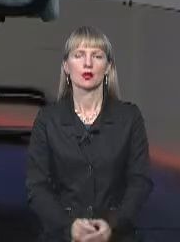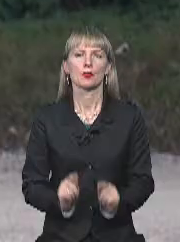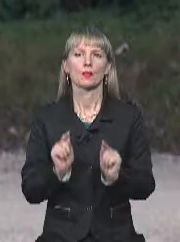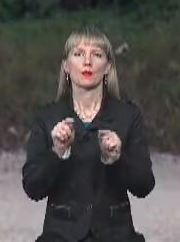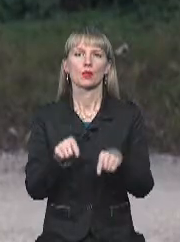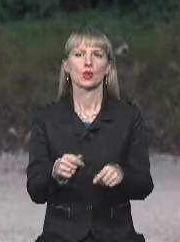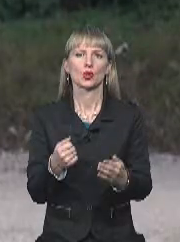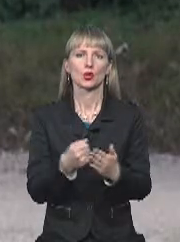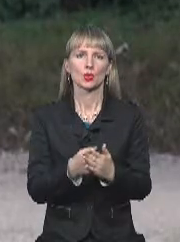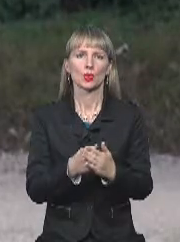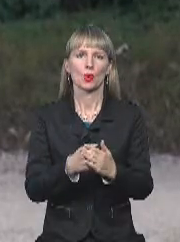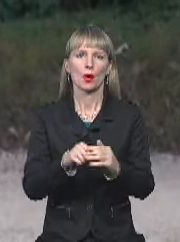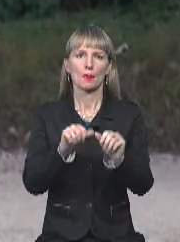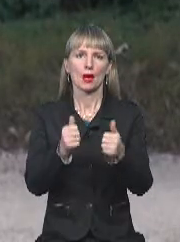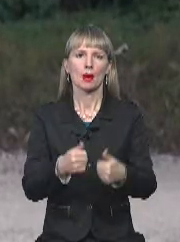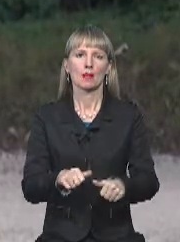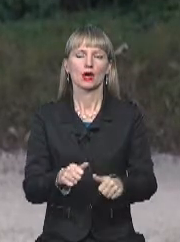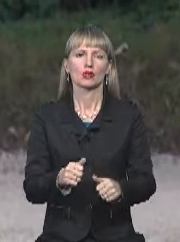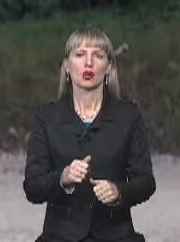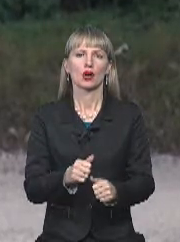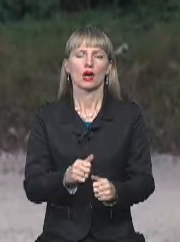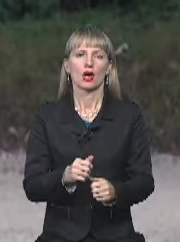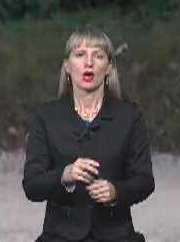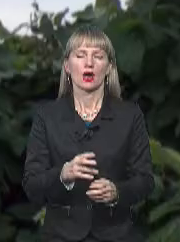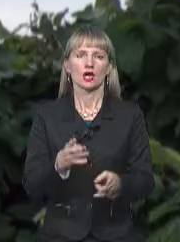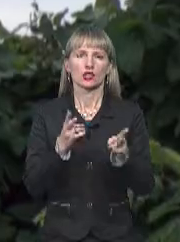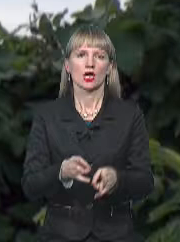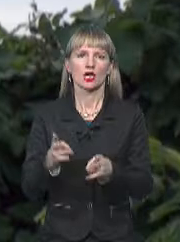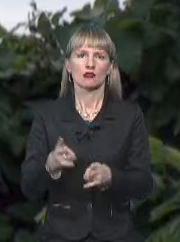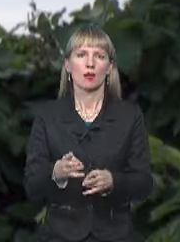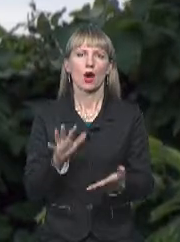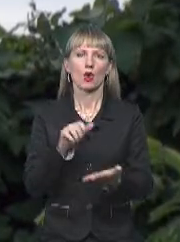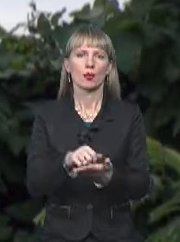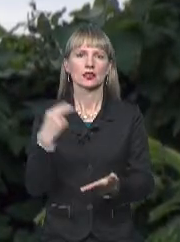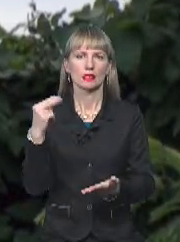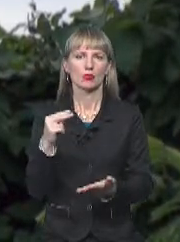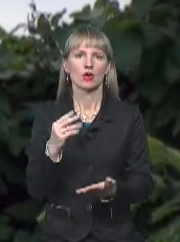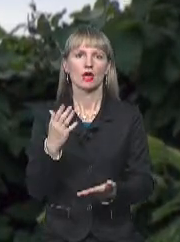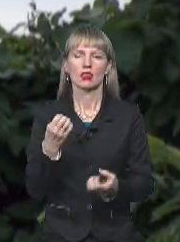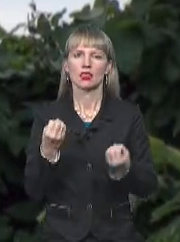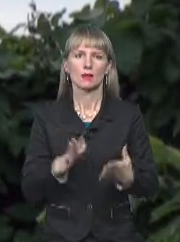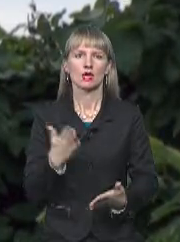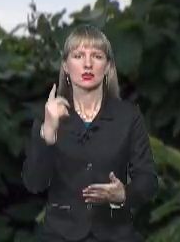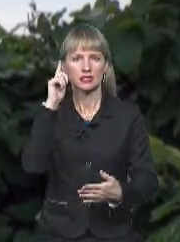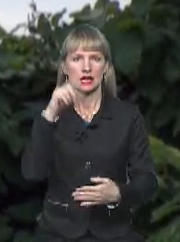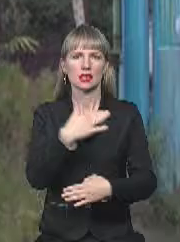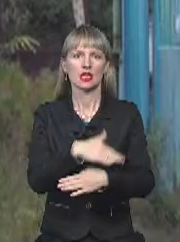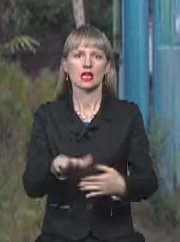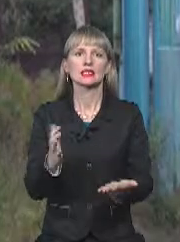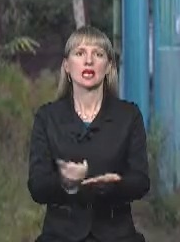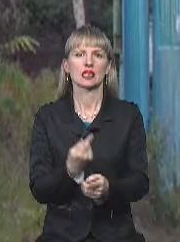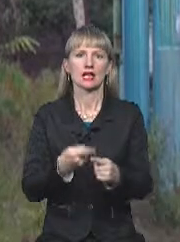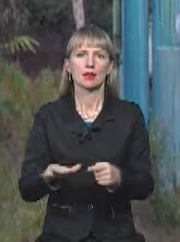Потрапити до меморіалу жертвам фашистської окупації на Запоріжжі непросто. Навіть якщо відомо його адресу, знайти це місце